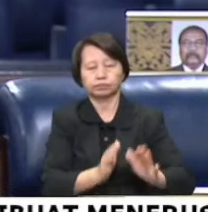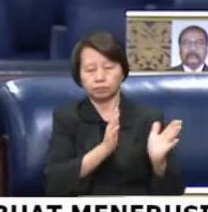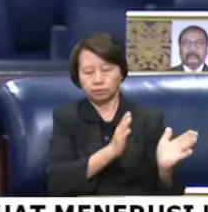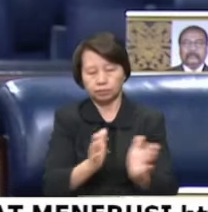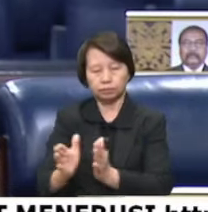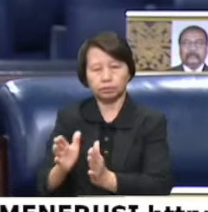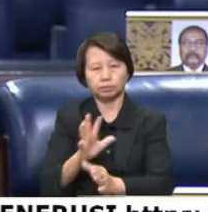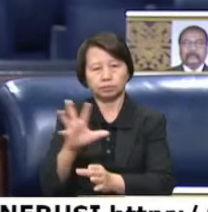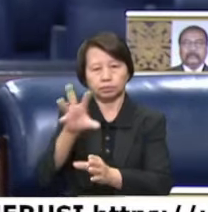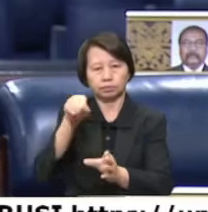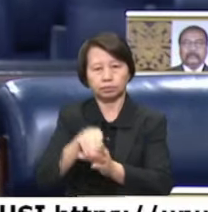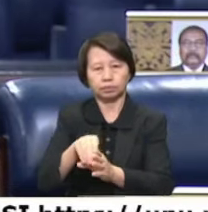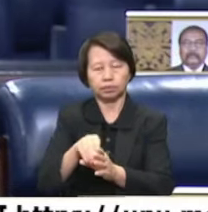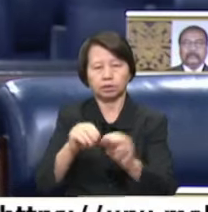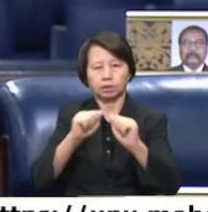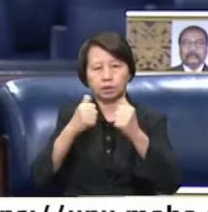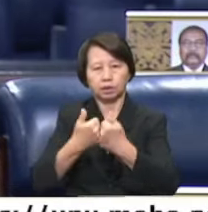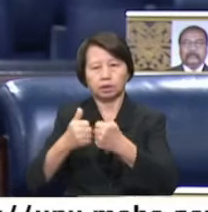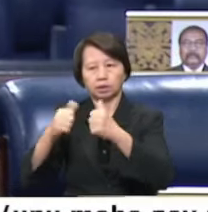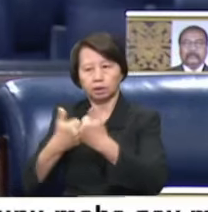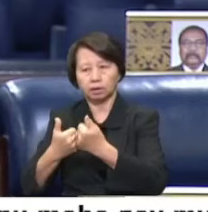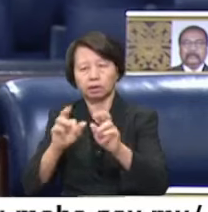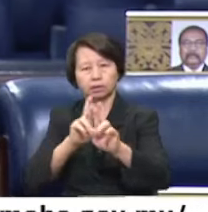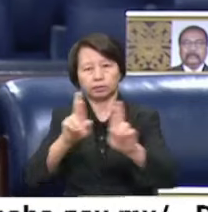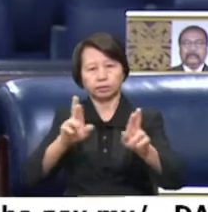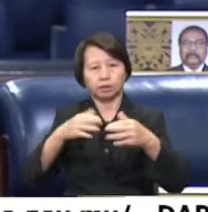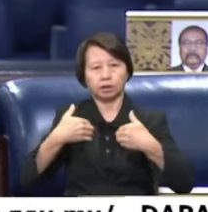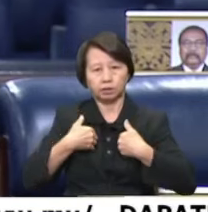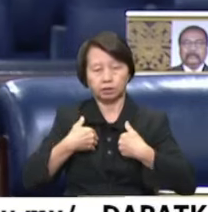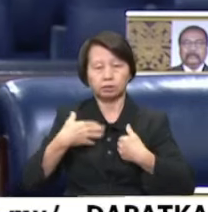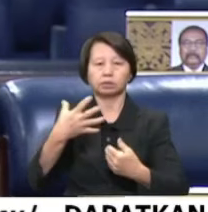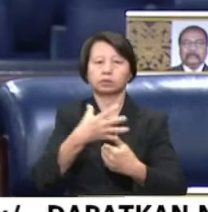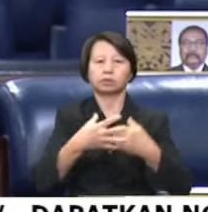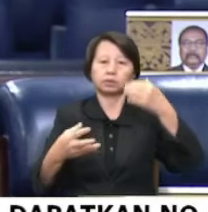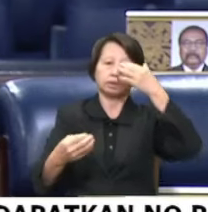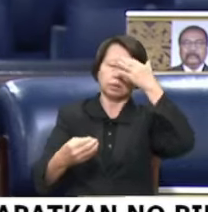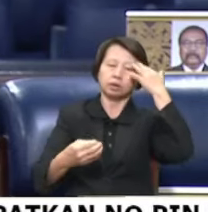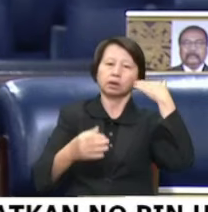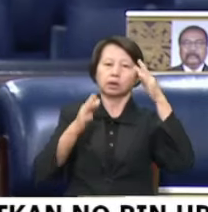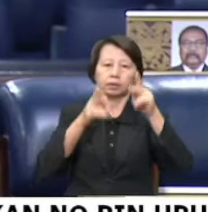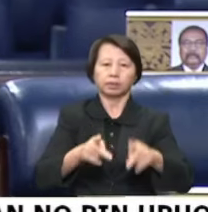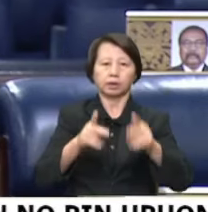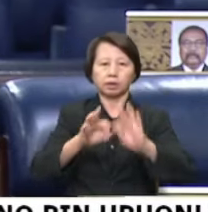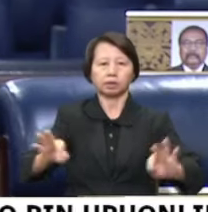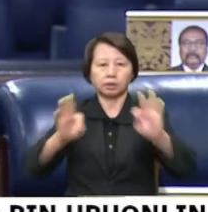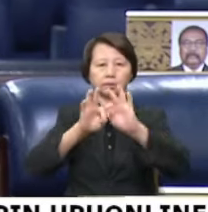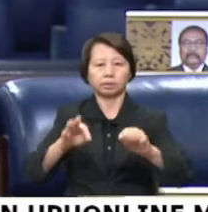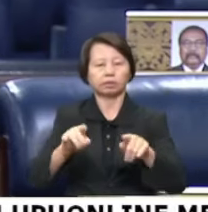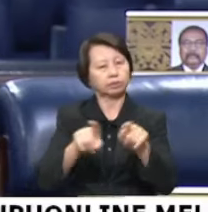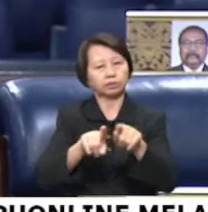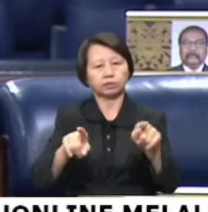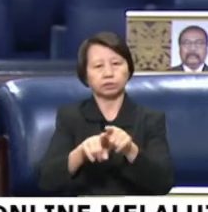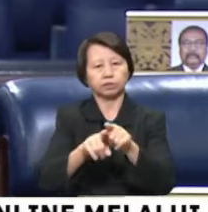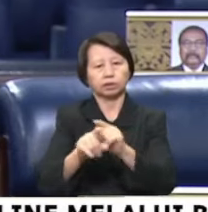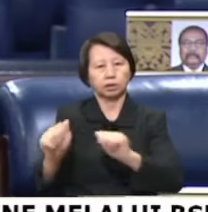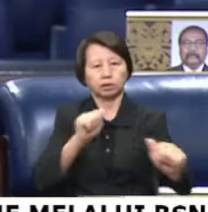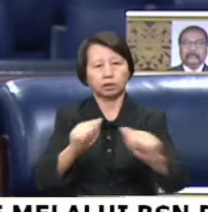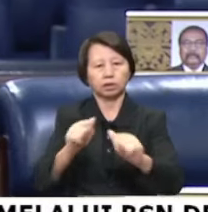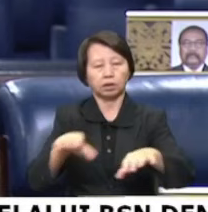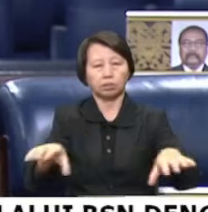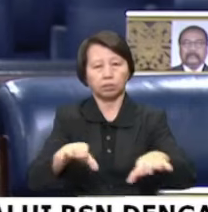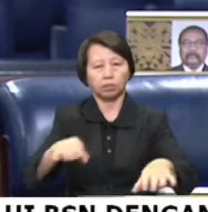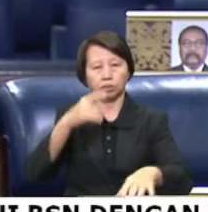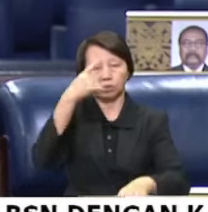dan libat urus bersama agensi-agensi sedia ada dan pihak berkepentingan lain juga sedang giat dilaksanakan